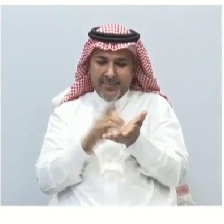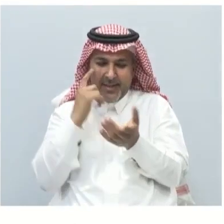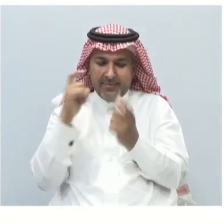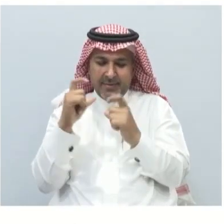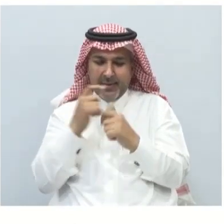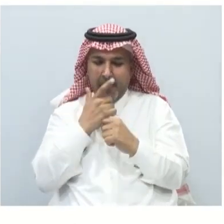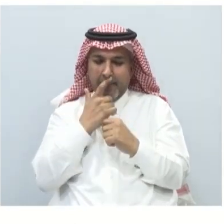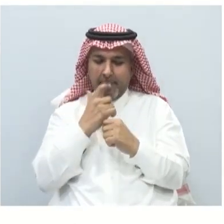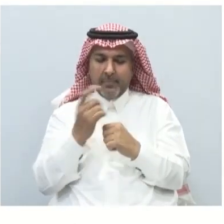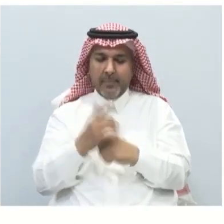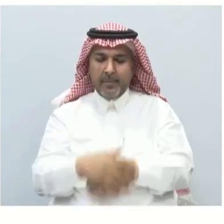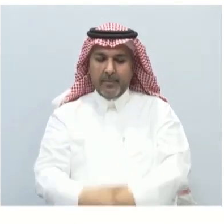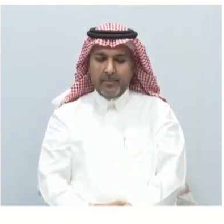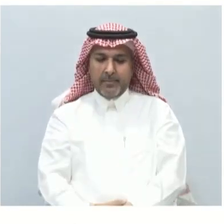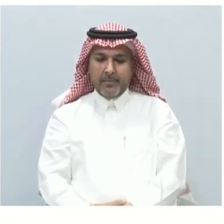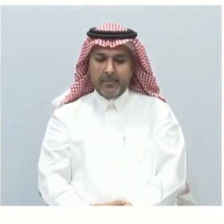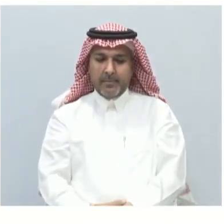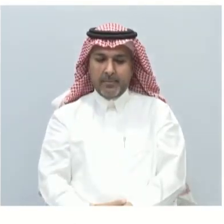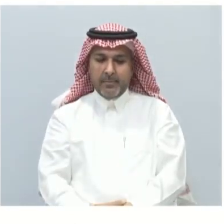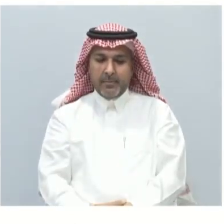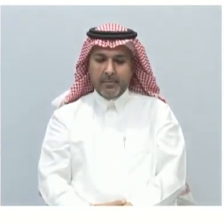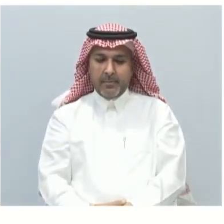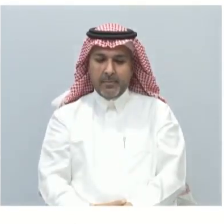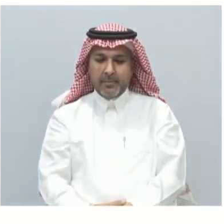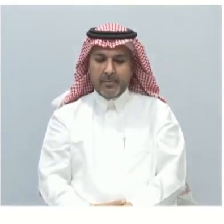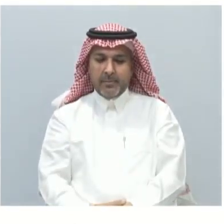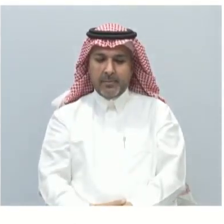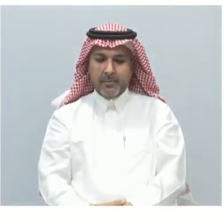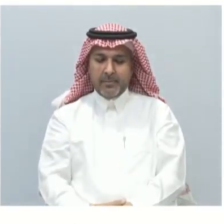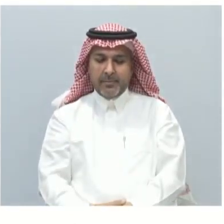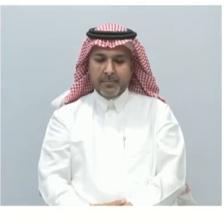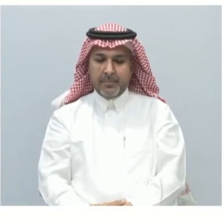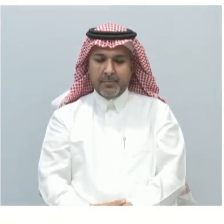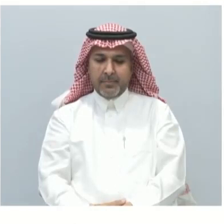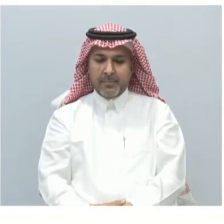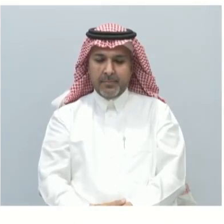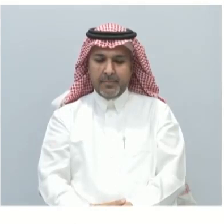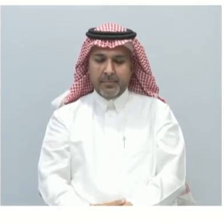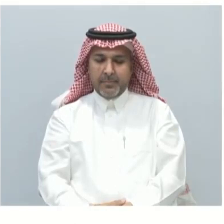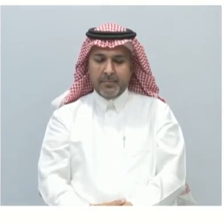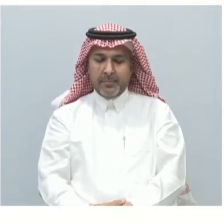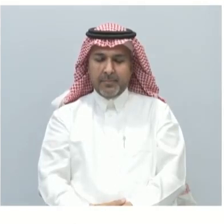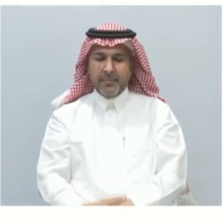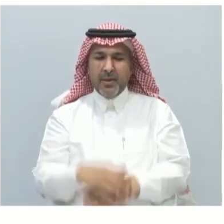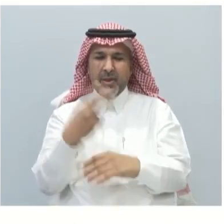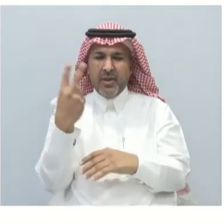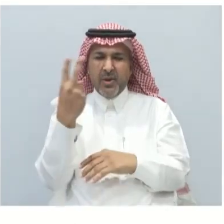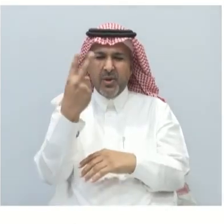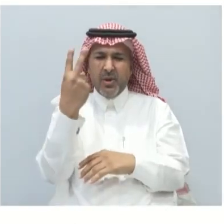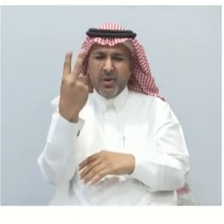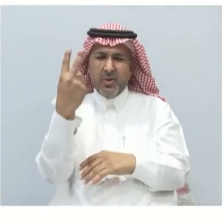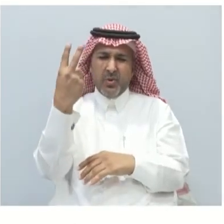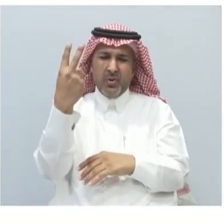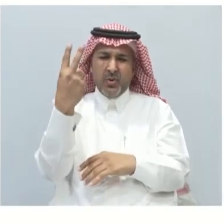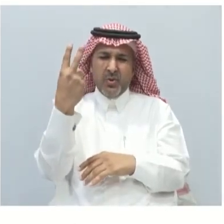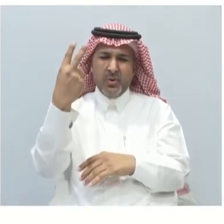حبينا نفصله او نقراه بشكل صحيح نقول 200 حنقول انه عفوا حنقول انه 22 مليون و678